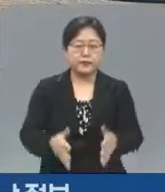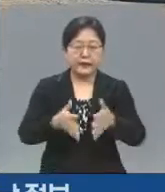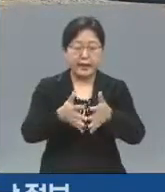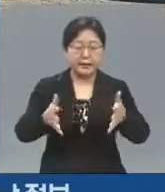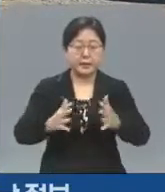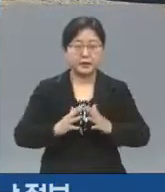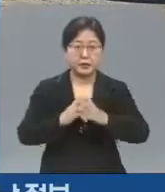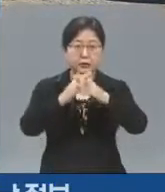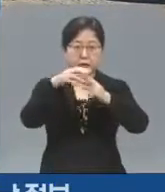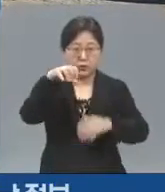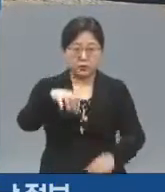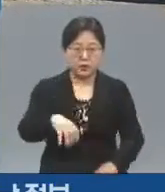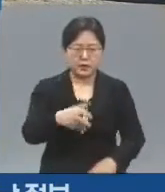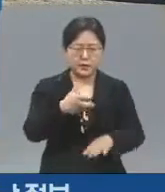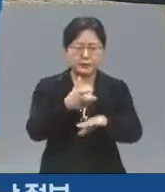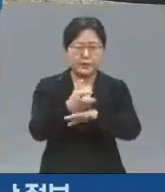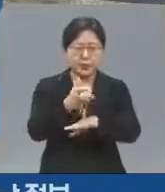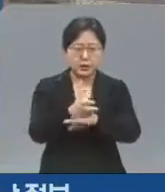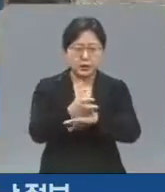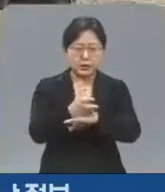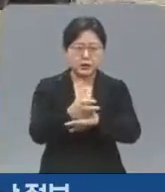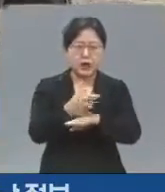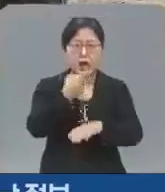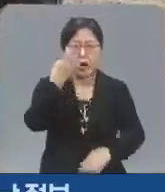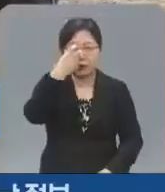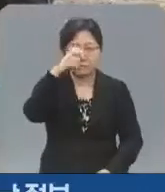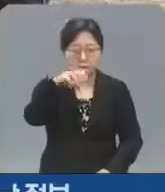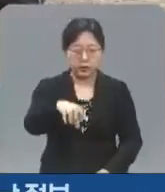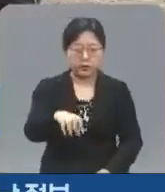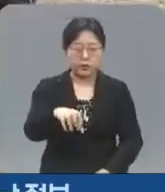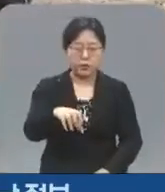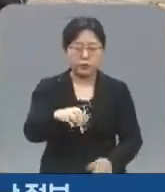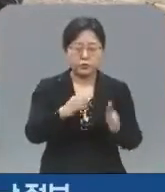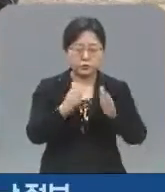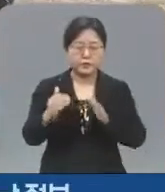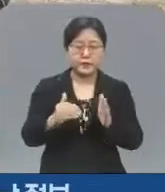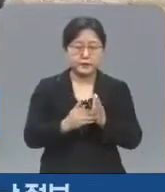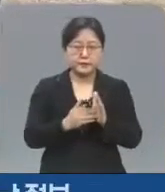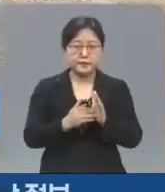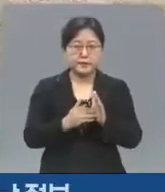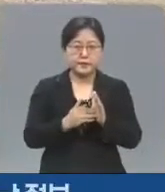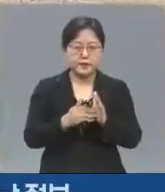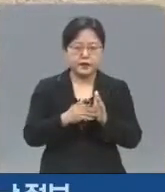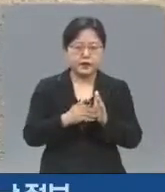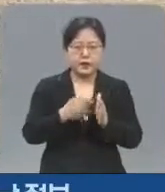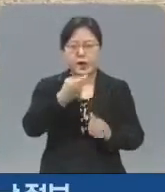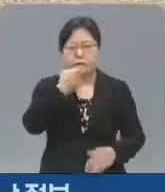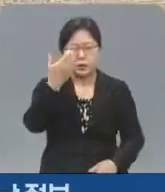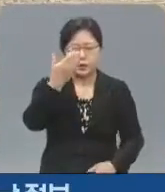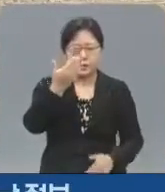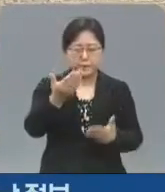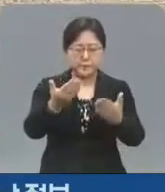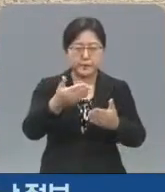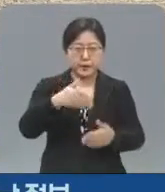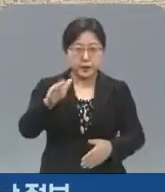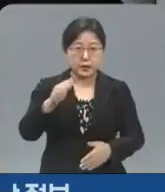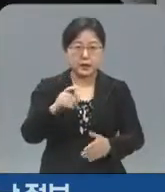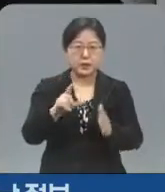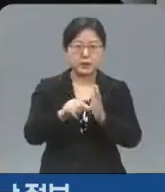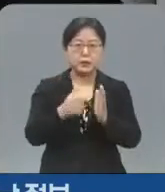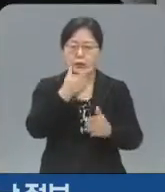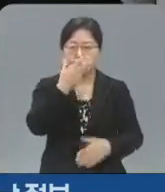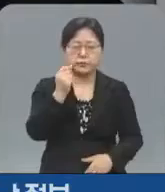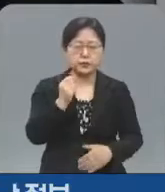아파트 건설 공사 현장에 대형 버스를 활용한 이동 선별 검사소가 차려졌습니다. 따로 시간을 내 검사를 받기 힘든 근로자들을